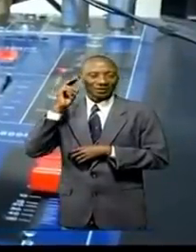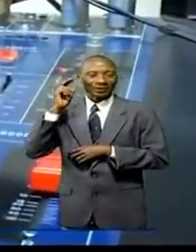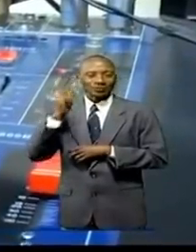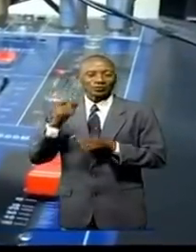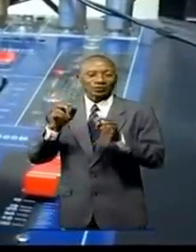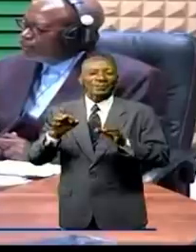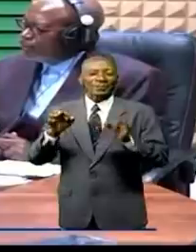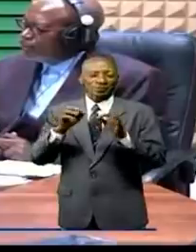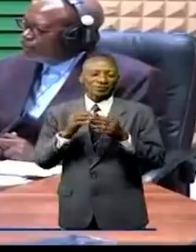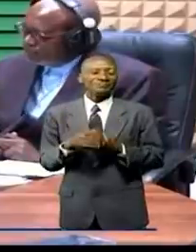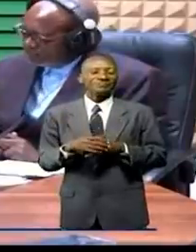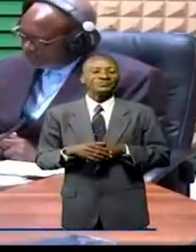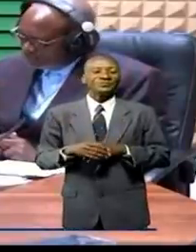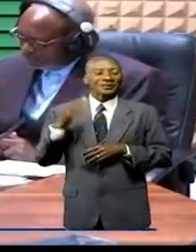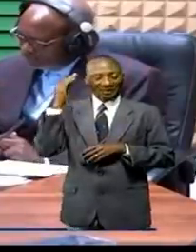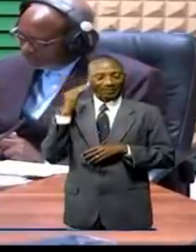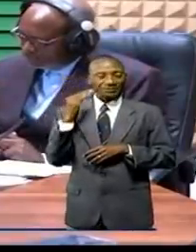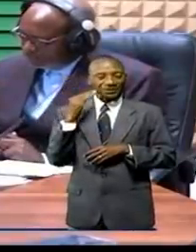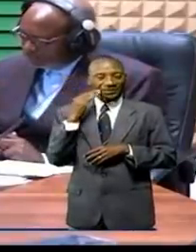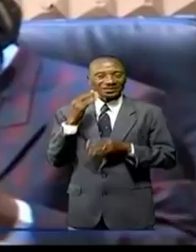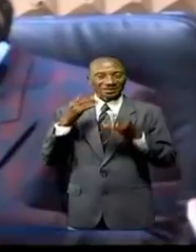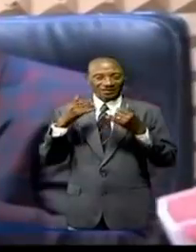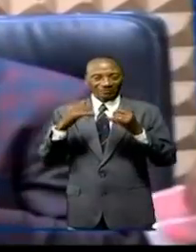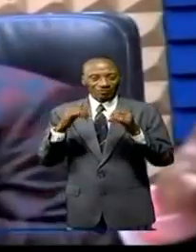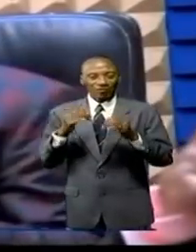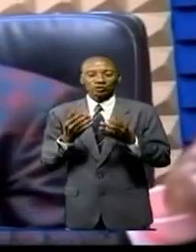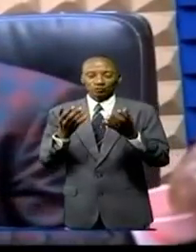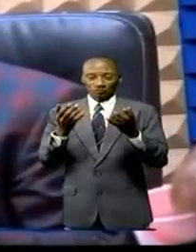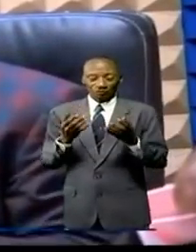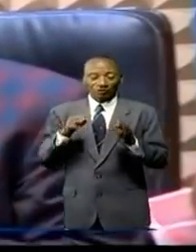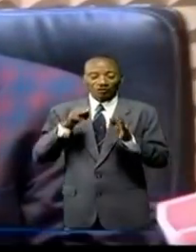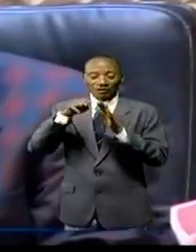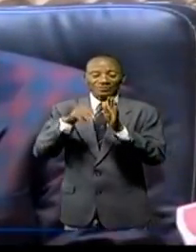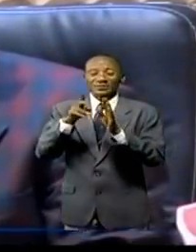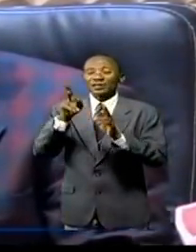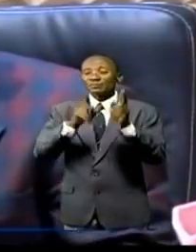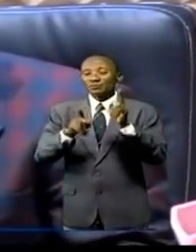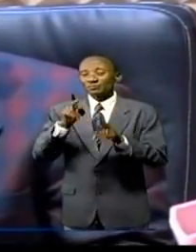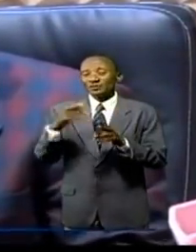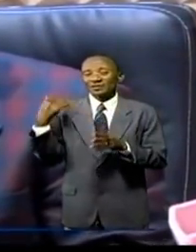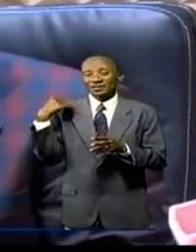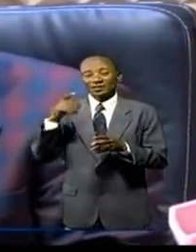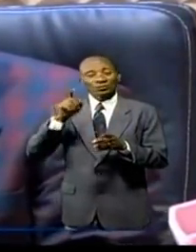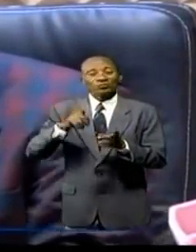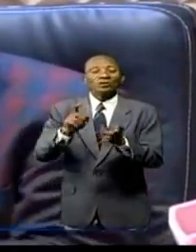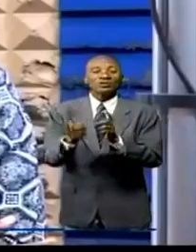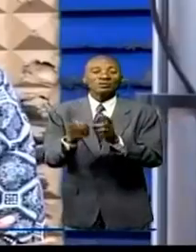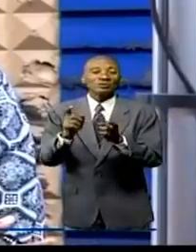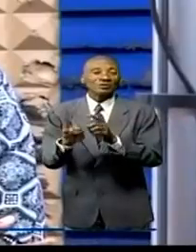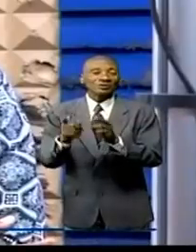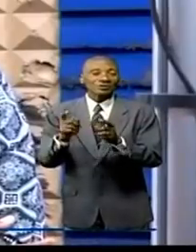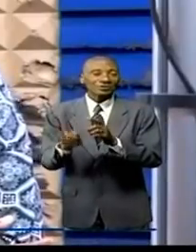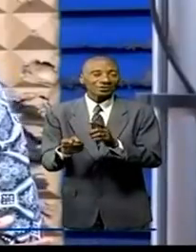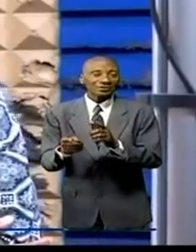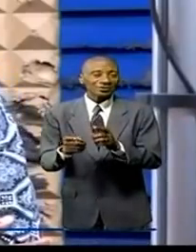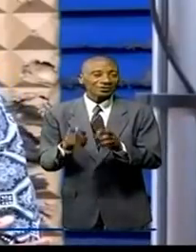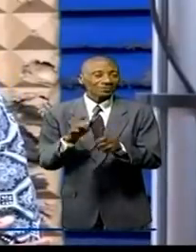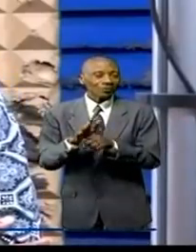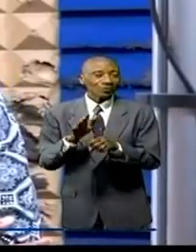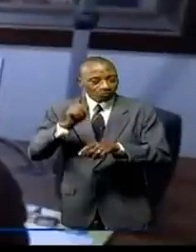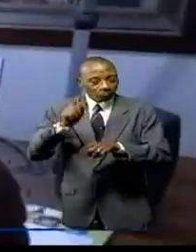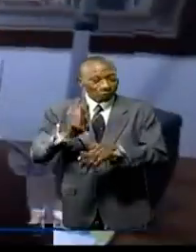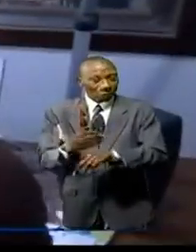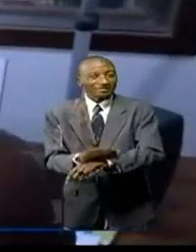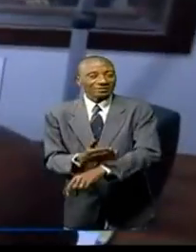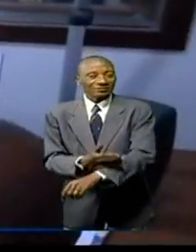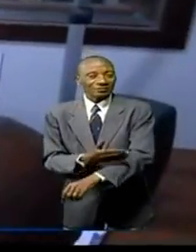le ministre Patrick Muyaya, qui tient à la modernisation de ses médias publics, parle de la mise en place d'une combinaison espère,